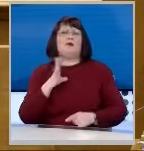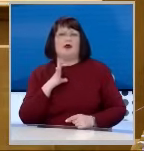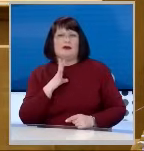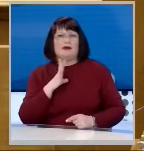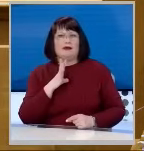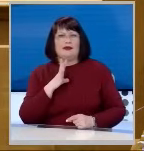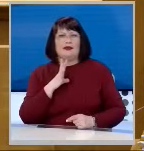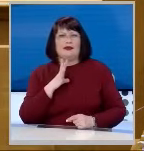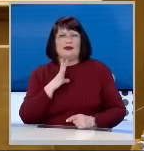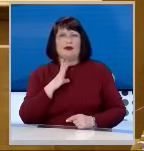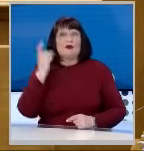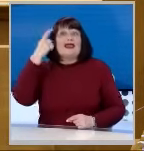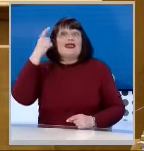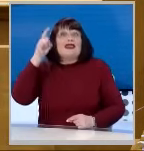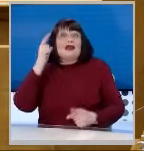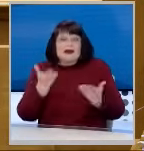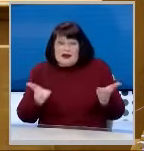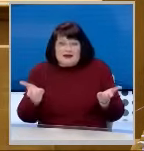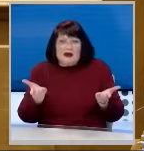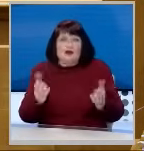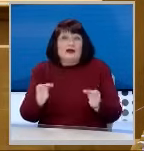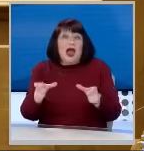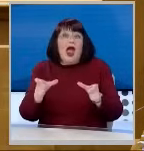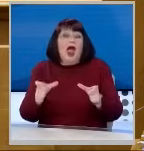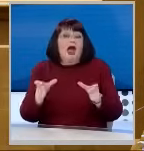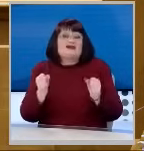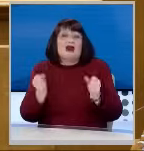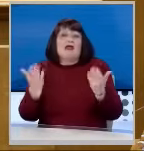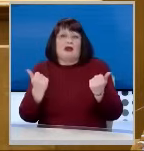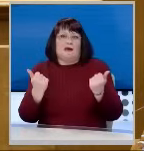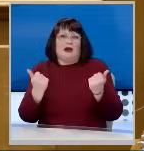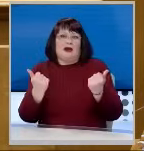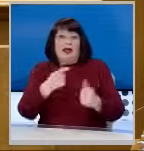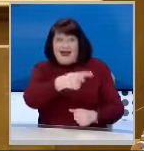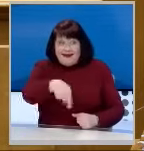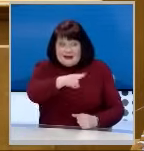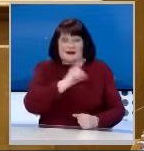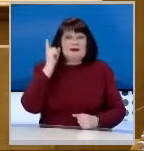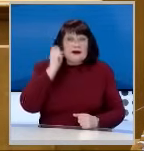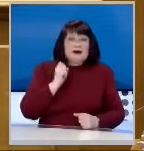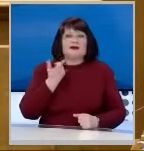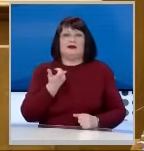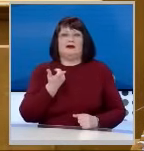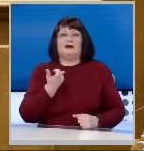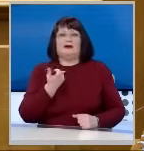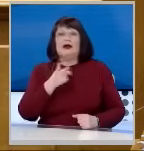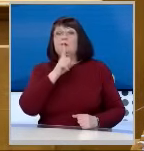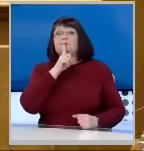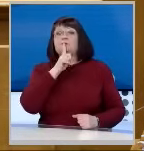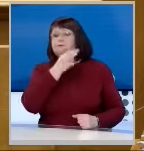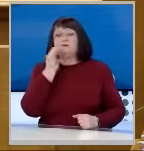άνθρωποι δεν γνώριζαν γνωρίζατε αυτά τα οποία δεν